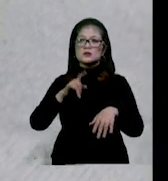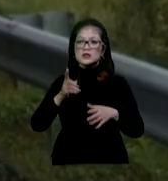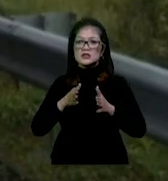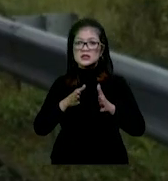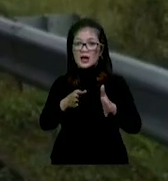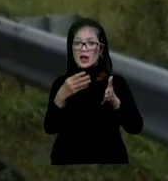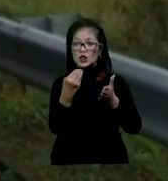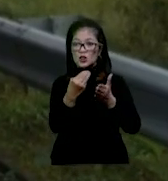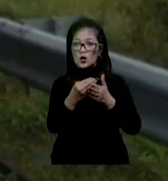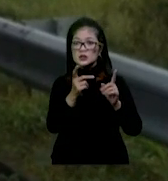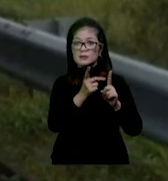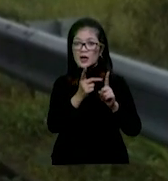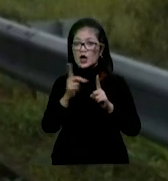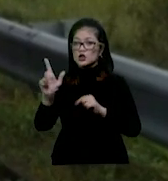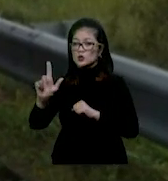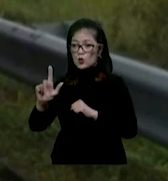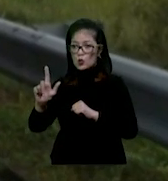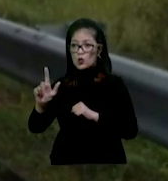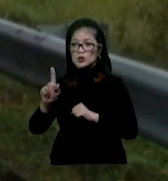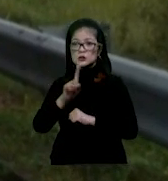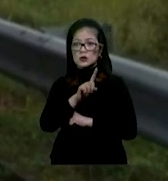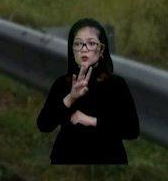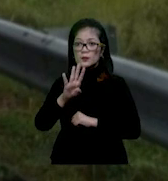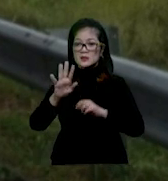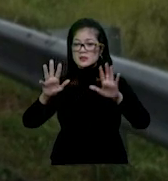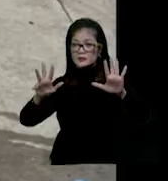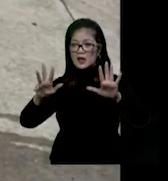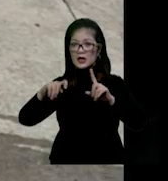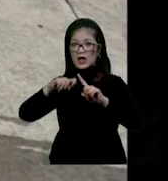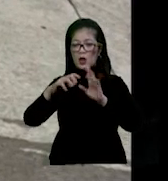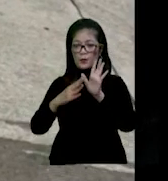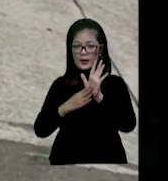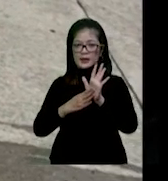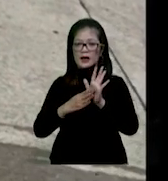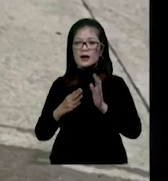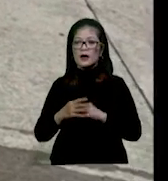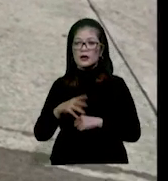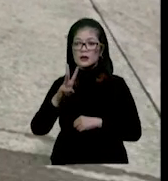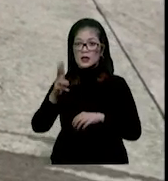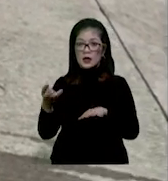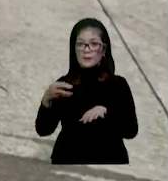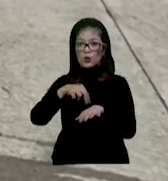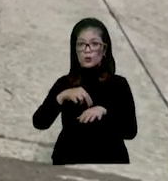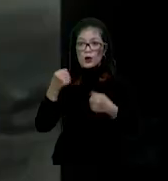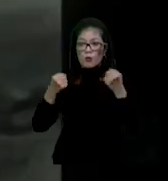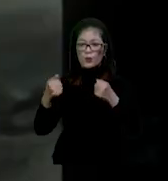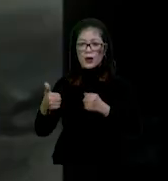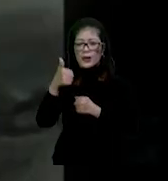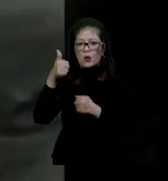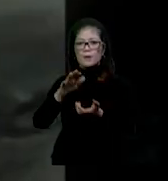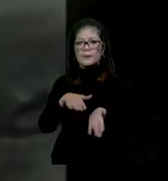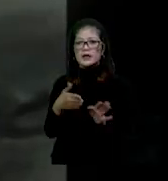kilometer 490 di Desa Trayu Boyolali Jawa Tengah. Tragis, tiga penumpang mobil mewah ini tewas di